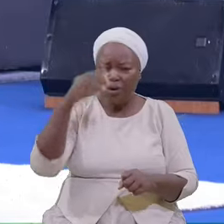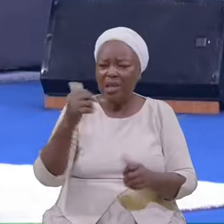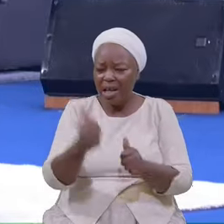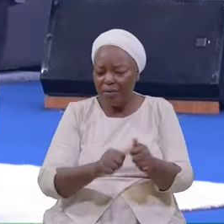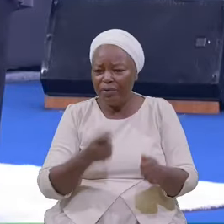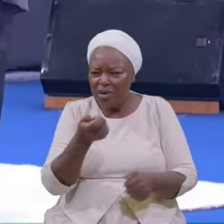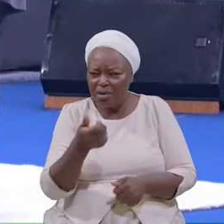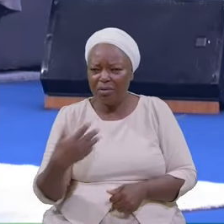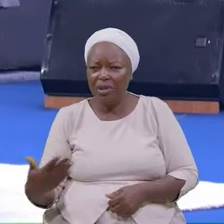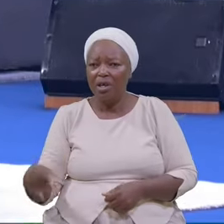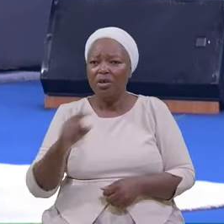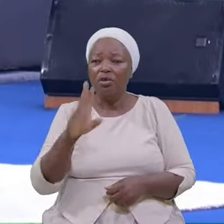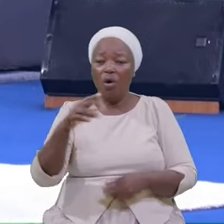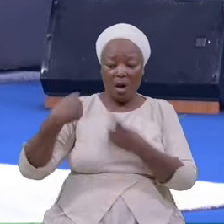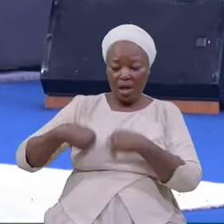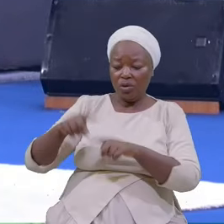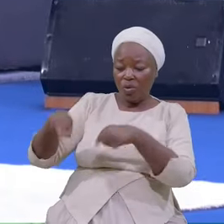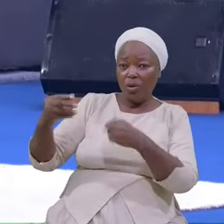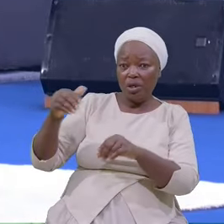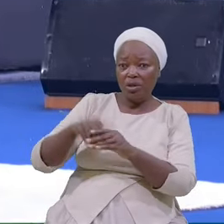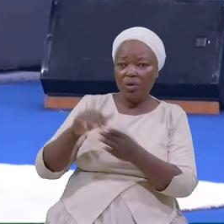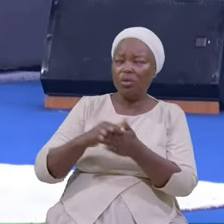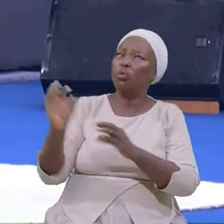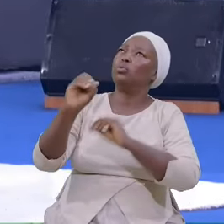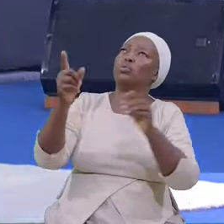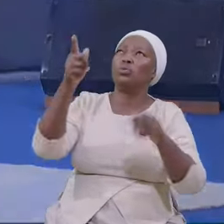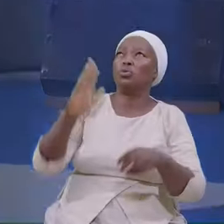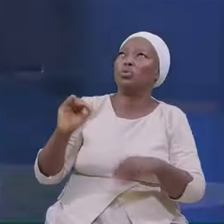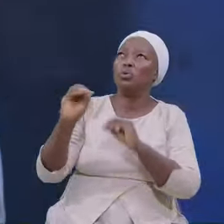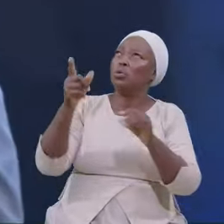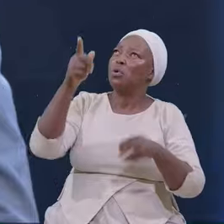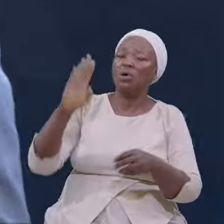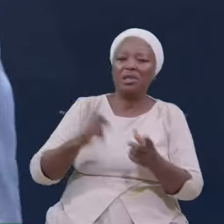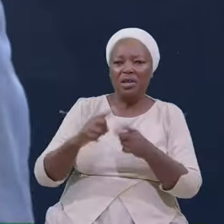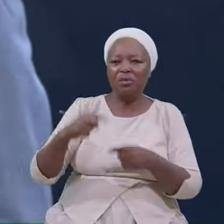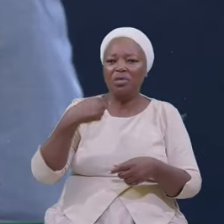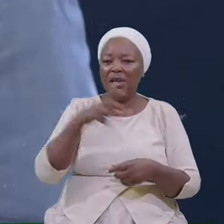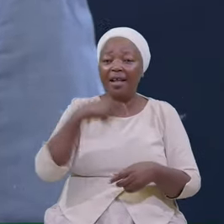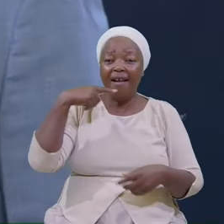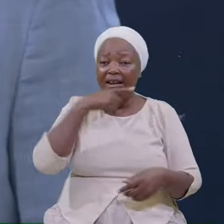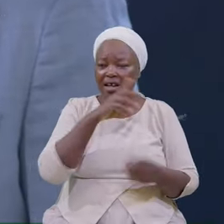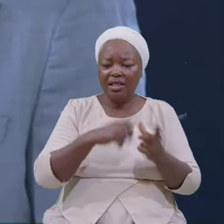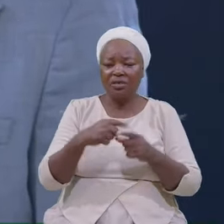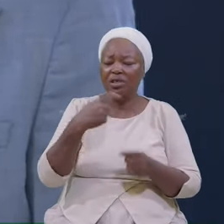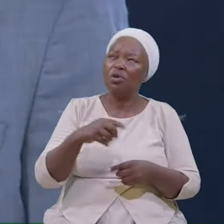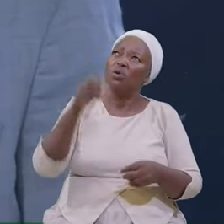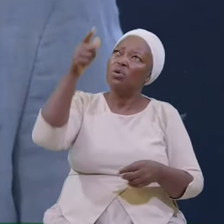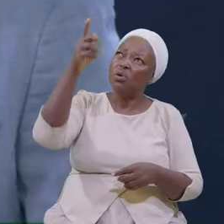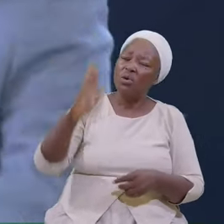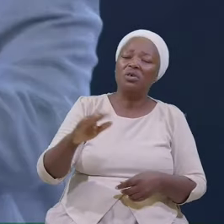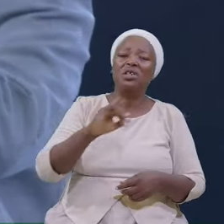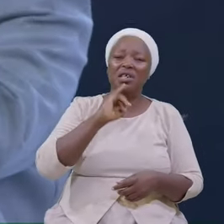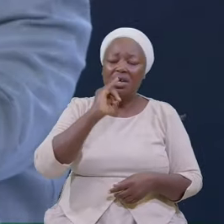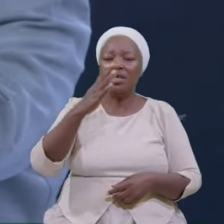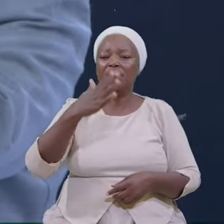car goes into repeat, oh God, and then you tell a lie, you say, God is